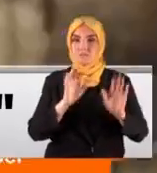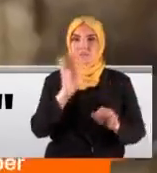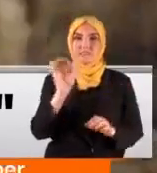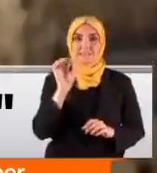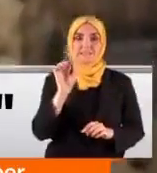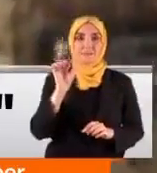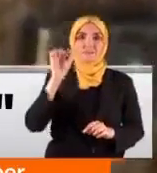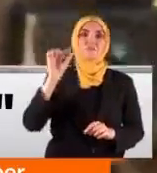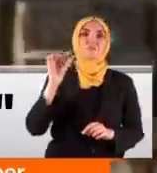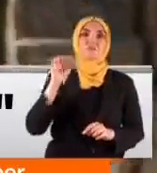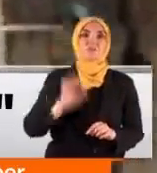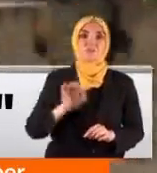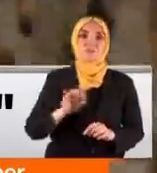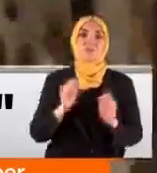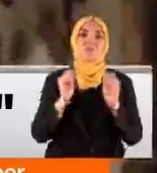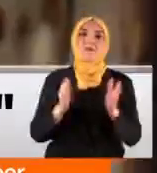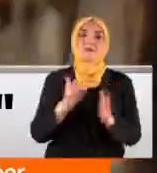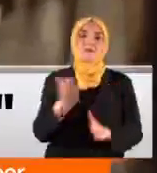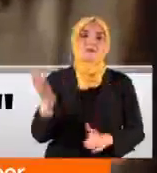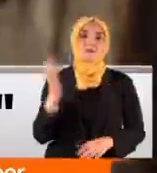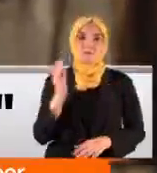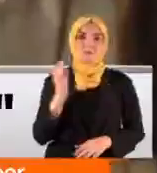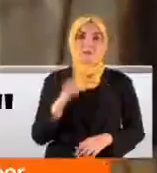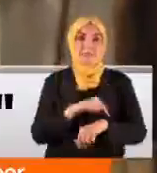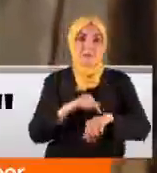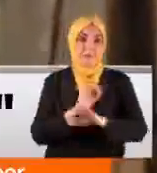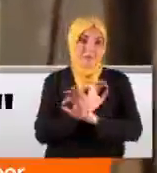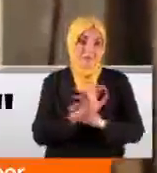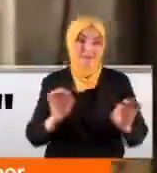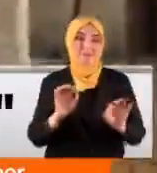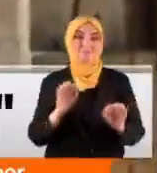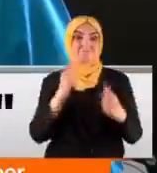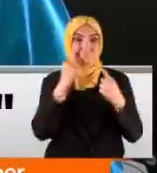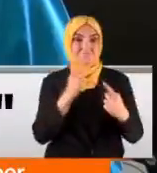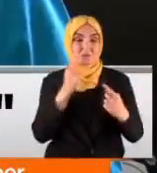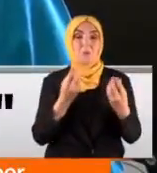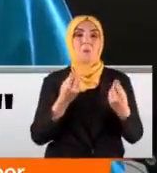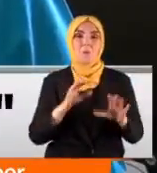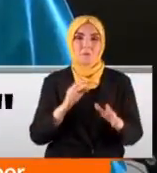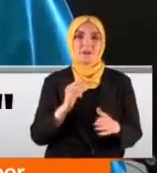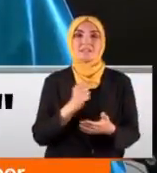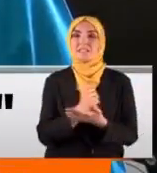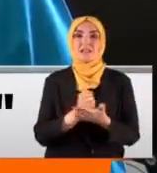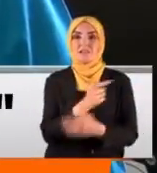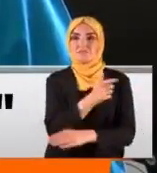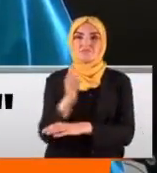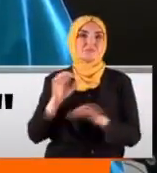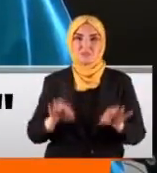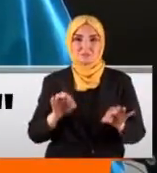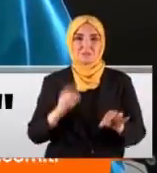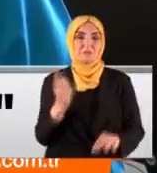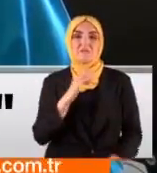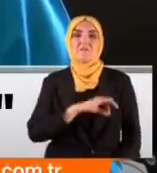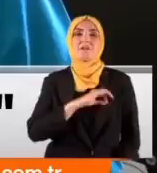fazla. İddialara göre zamanında müdahale edilmediği için ilaçlamada fayda etmiyor. Bu erişkinler kullandıkları